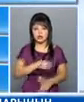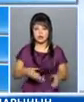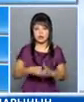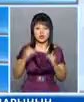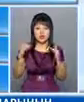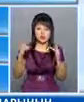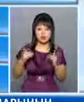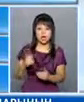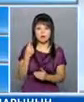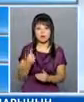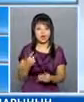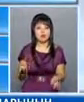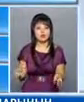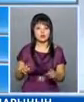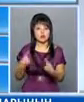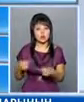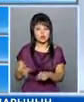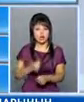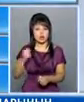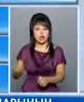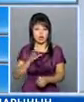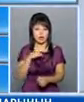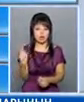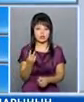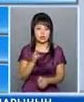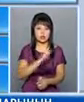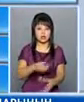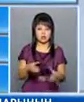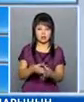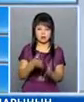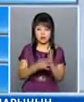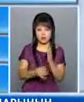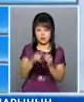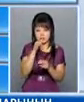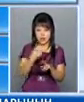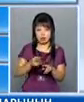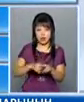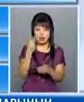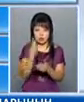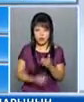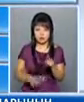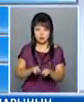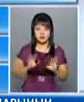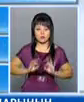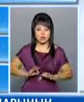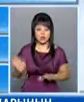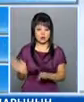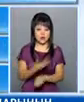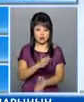төмендеген, біреу басқа лауазымға ауыстырылған. Тек 2 қызметкер аттестаттаудан өте алмай, прокуратура органдарынан